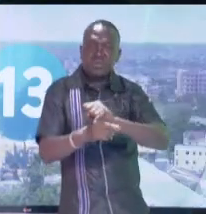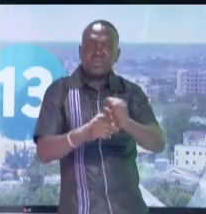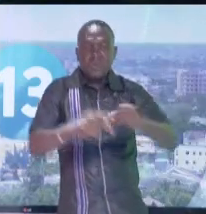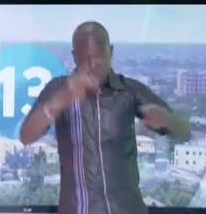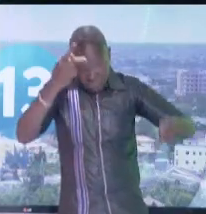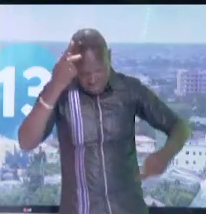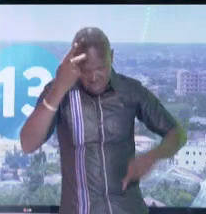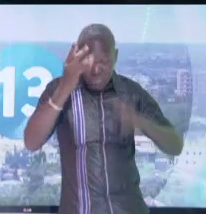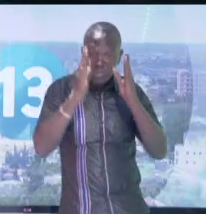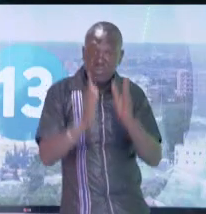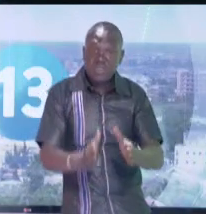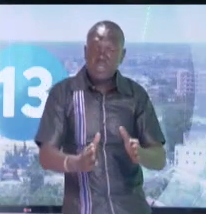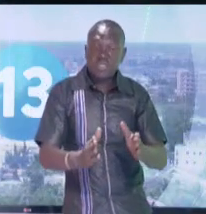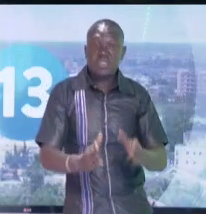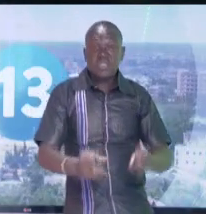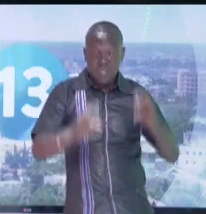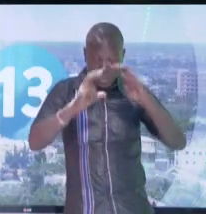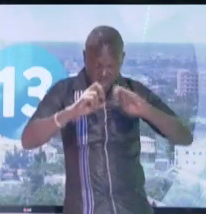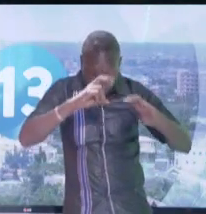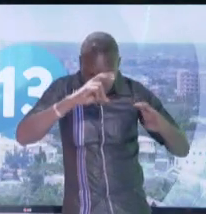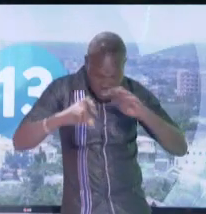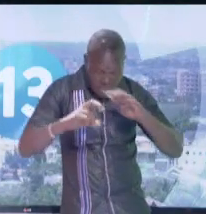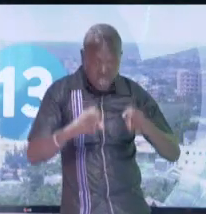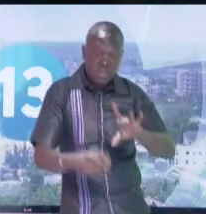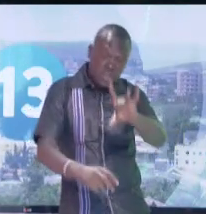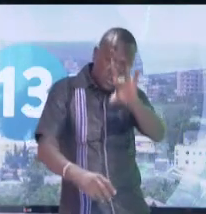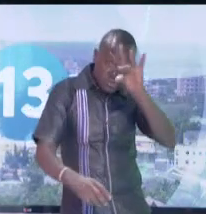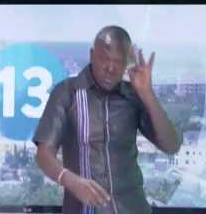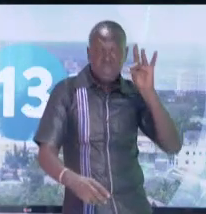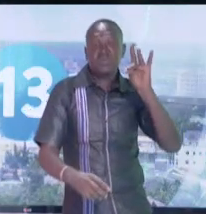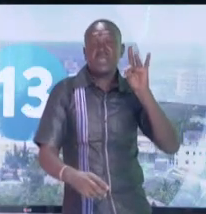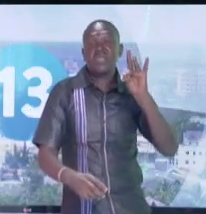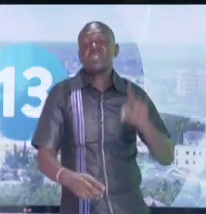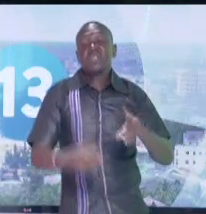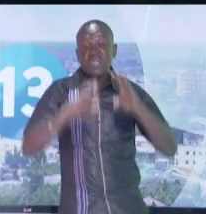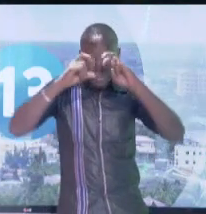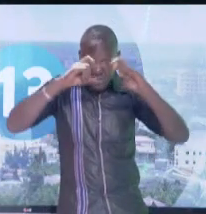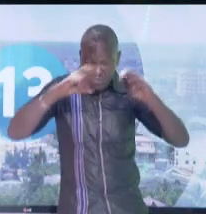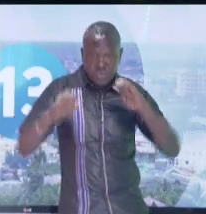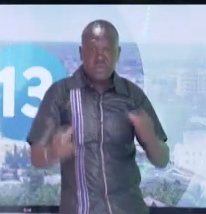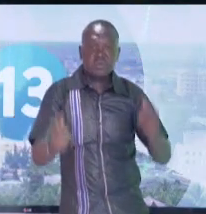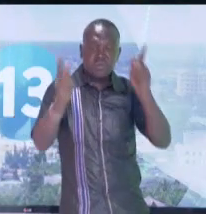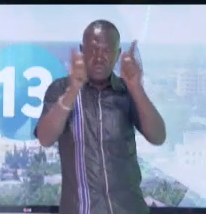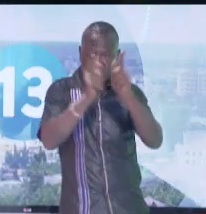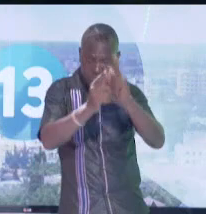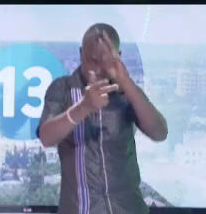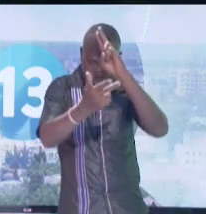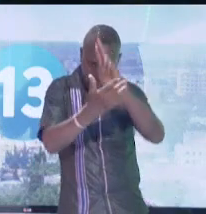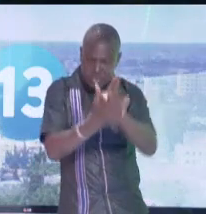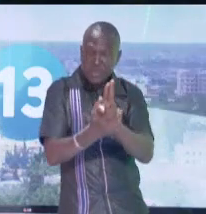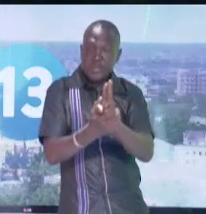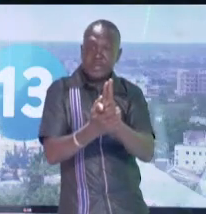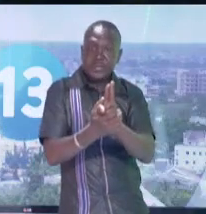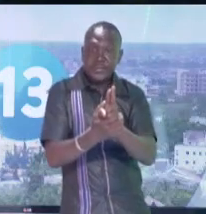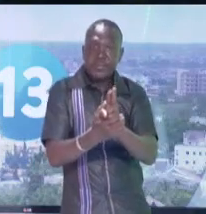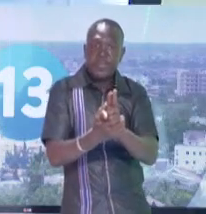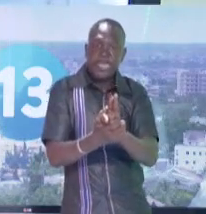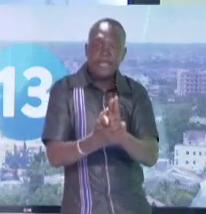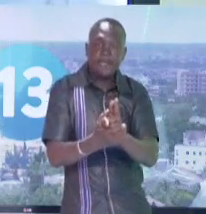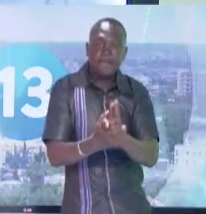de maladies cardiovasculaires à la découverte de la coronarographie avec Urbain Benito Somé et Mounira Kiri.